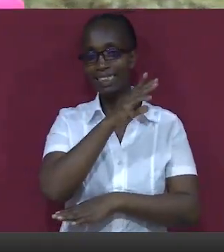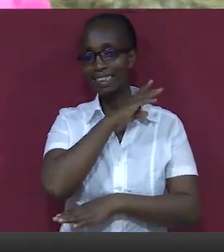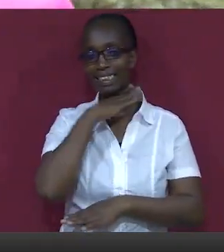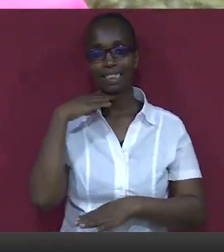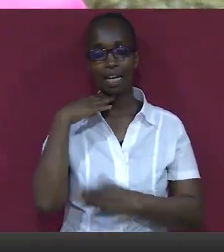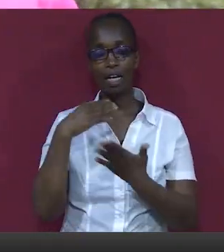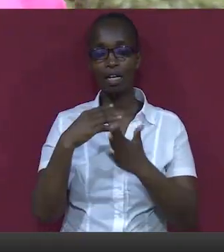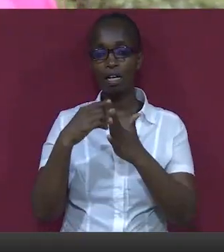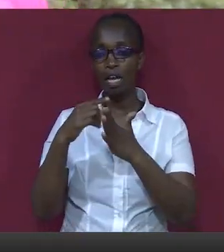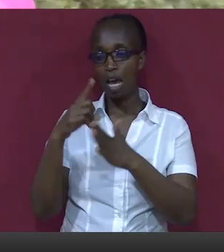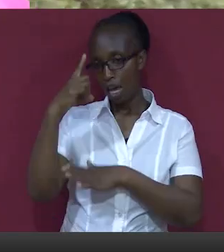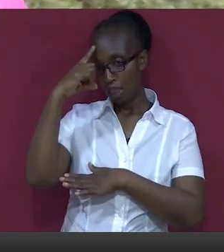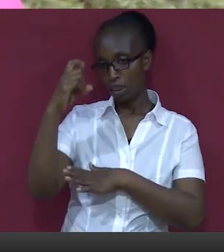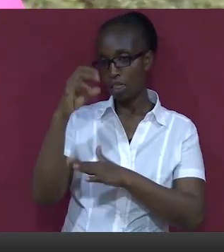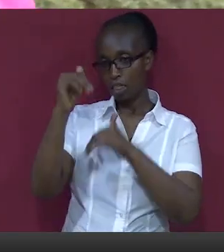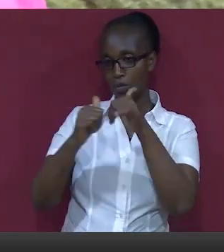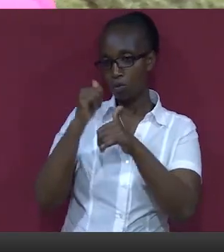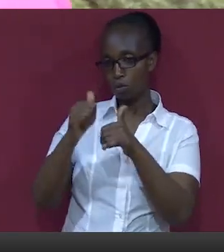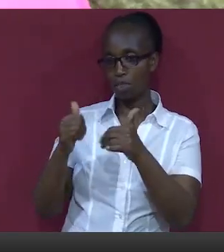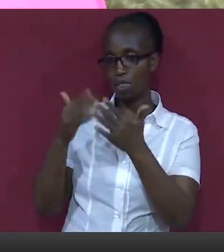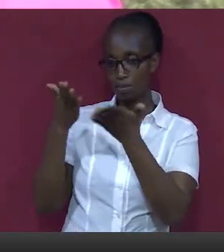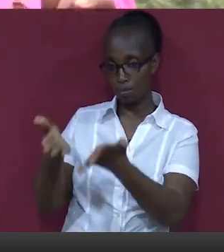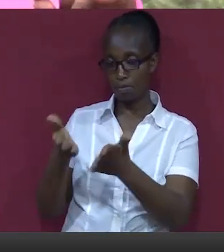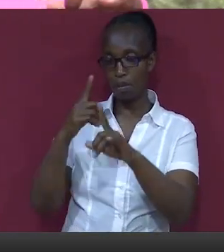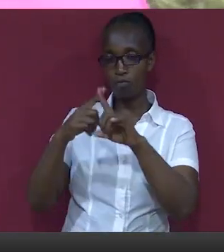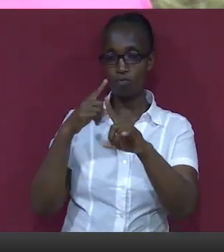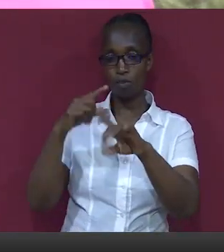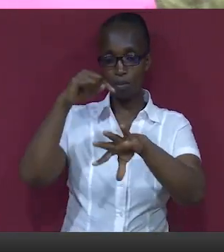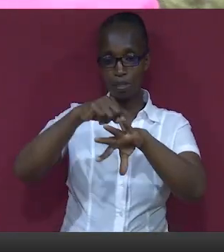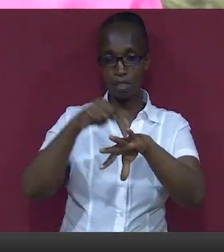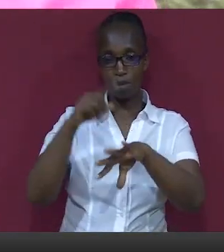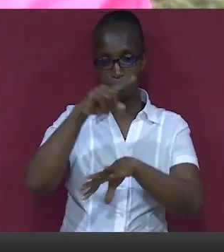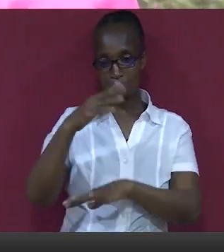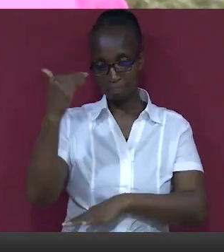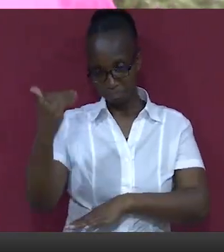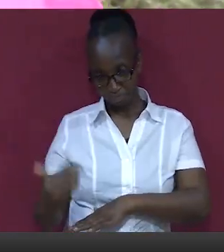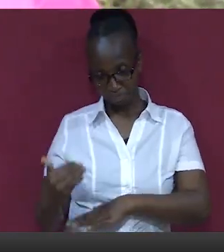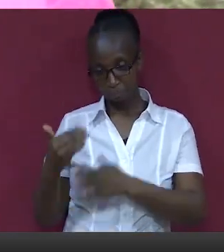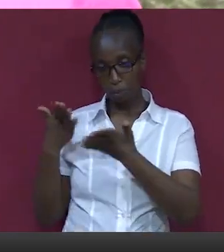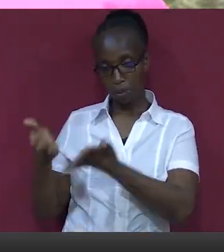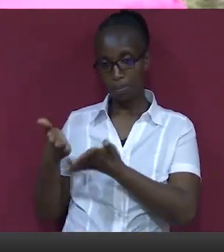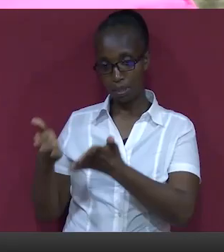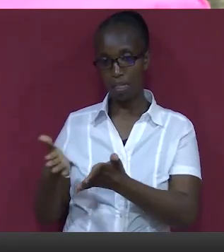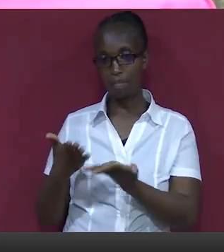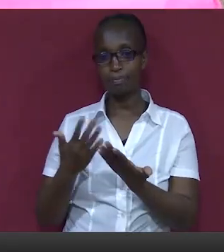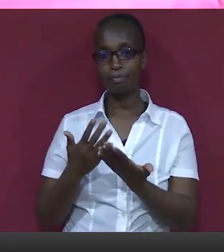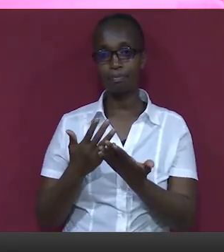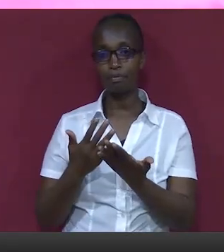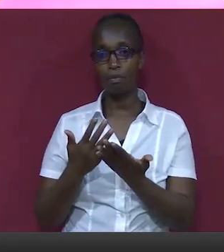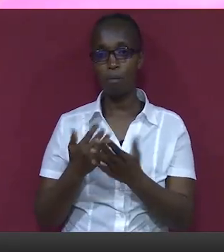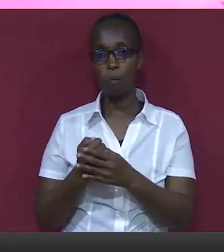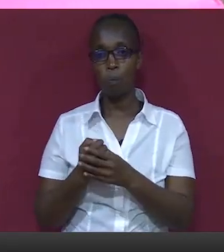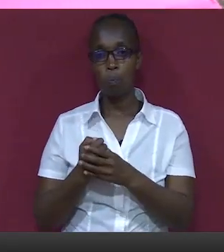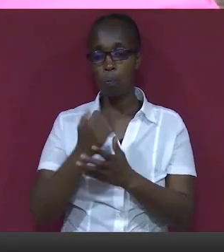die. Dreams never die. That dream that you had when you were a child is still